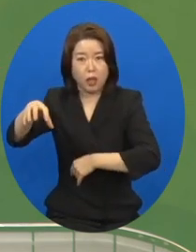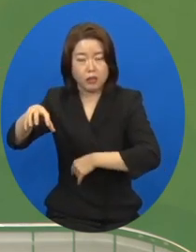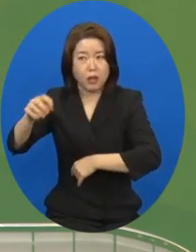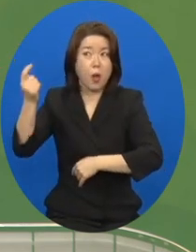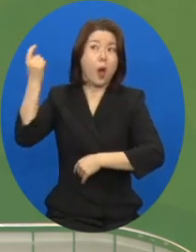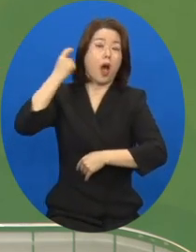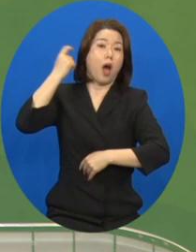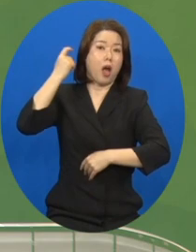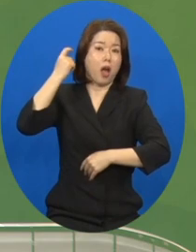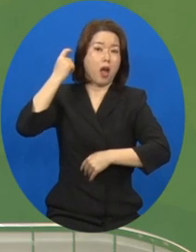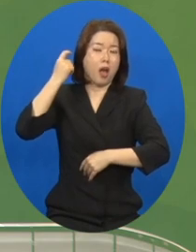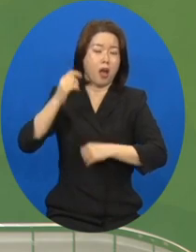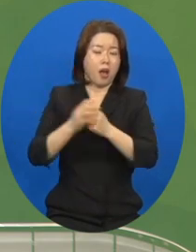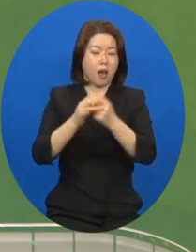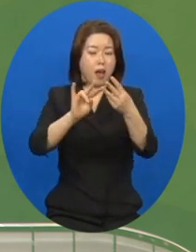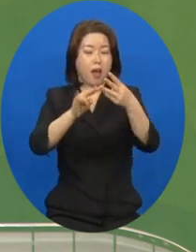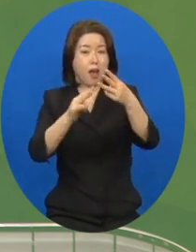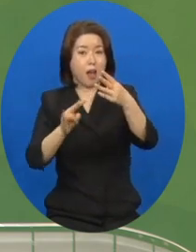라합이 그걸 들었다는 겁니다.